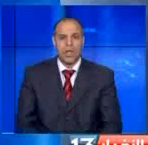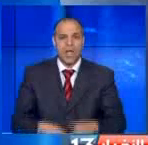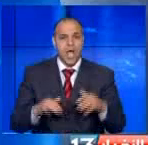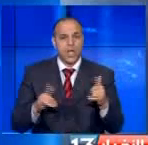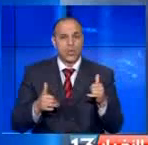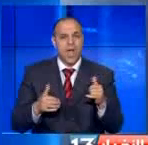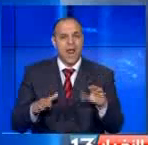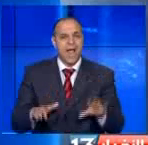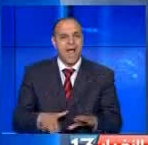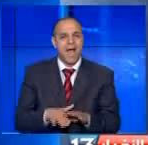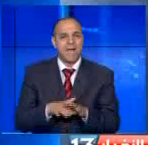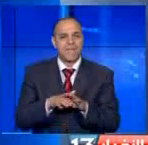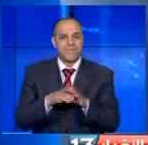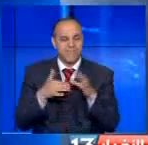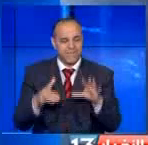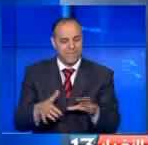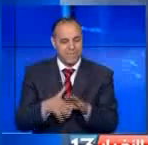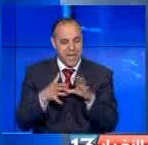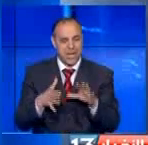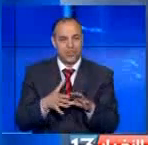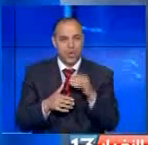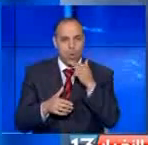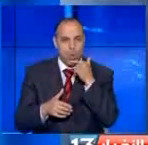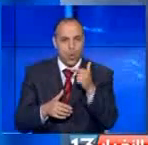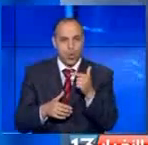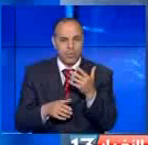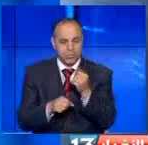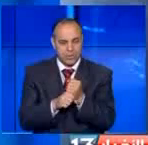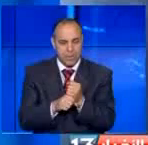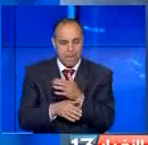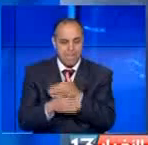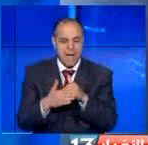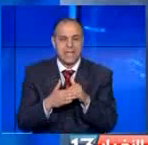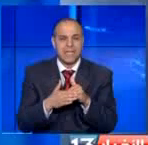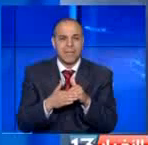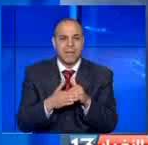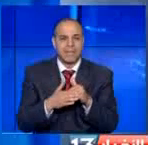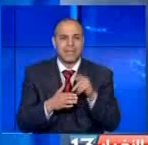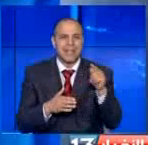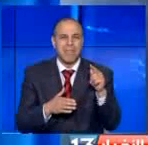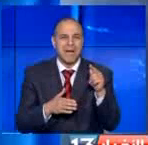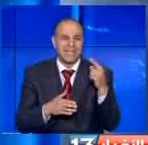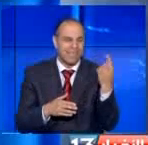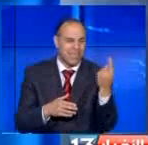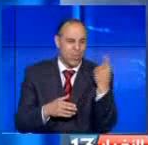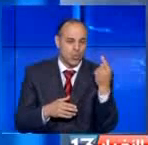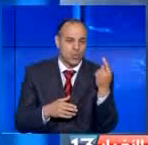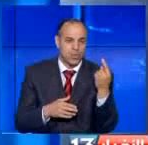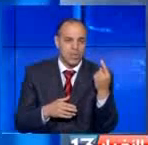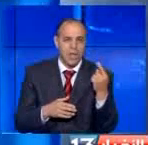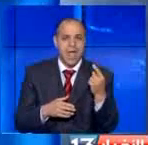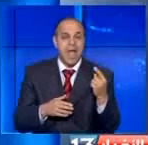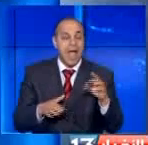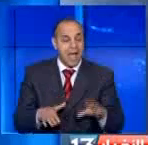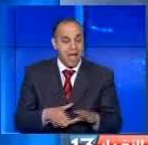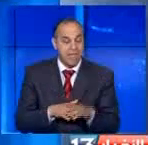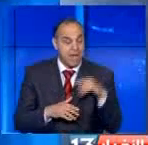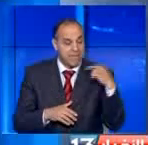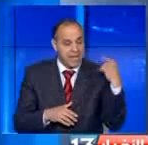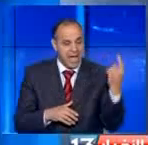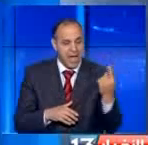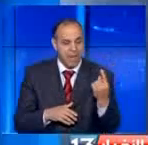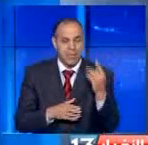ومن أجواء الملاعب إلى أجواء المهرجانات، حيث تحتضن معتمدية تمغزى هذه الأيام فعالية المهرجان